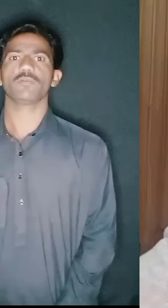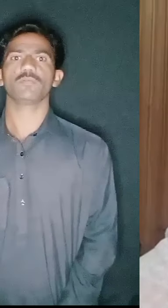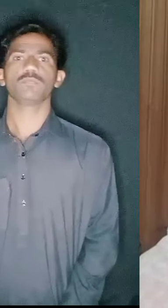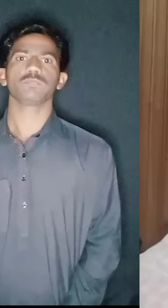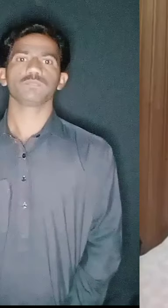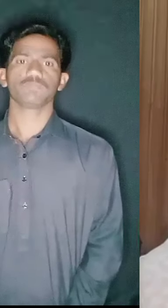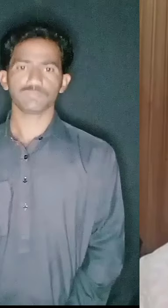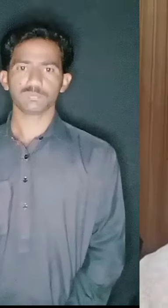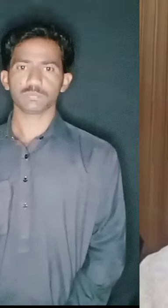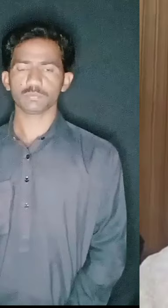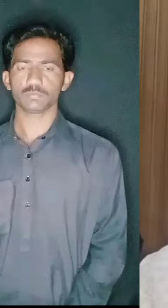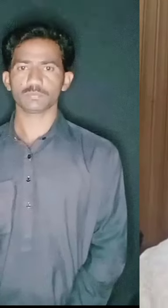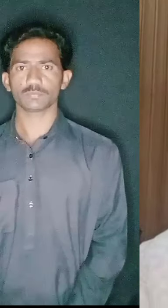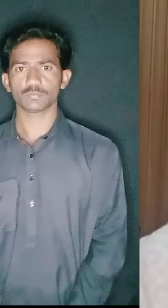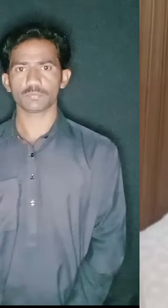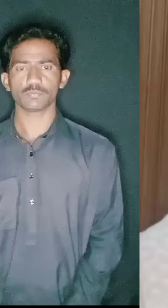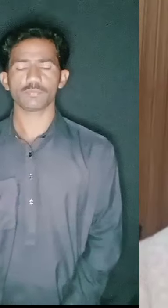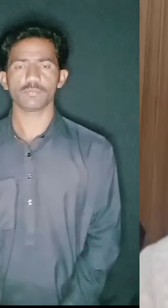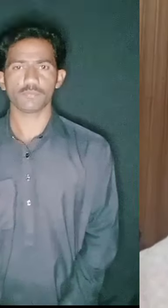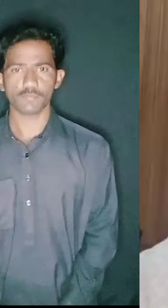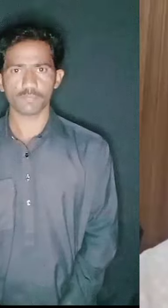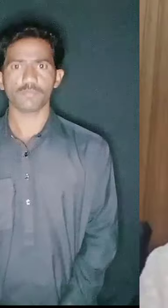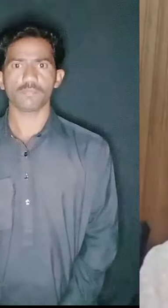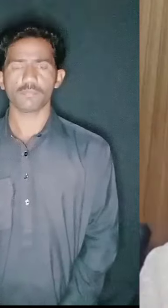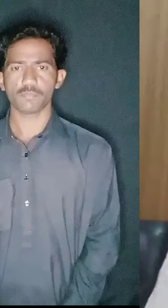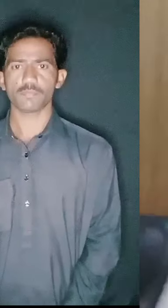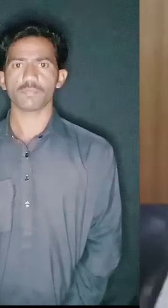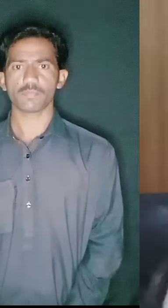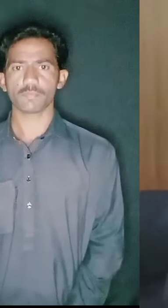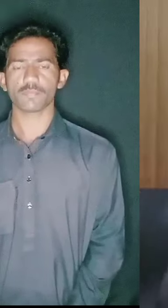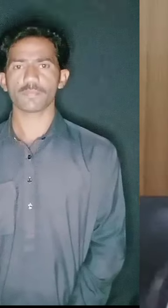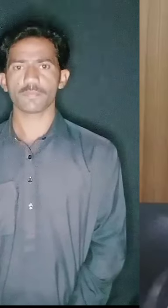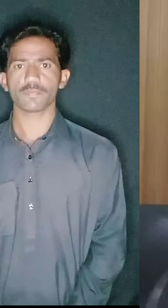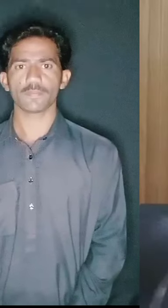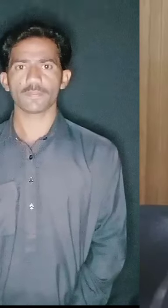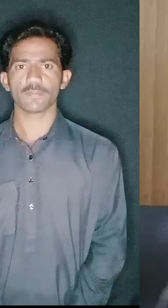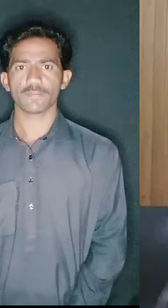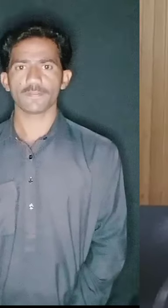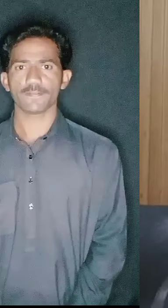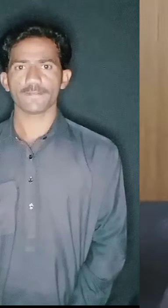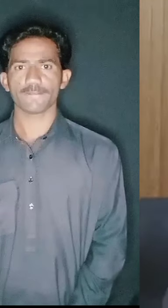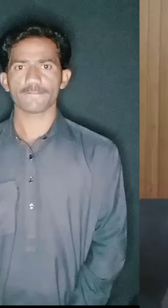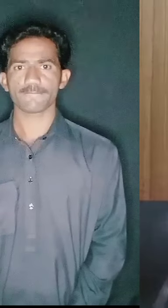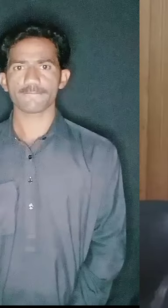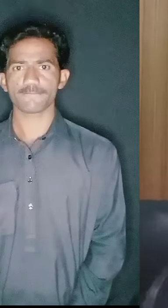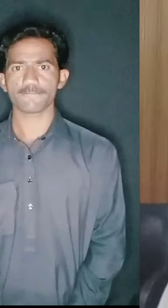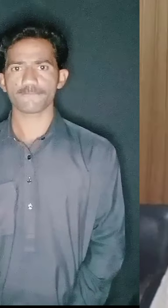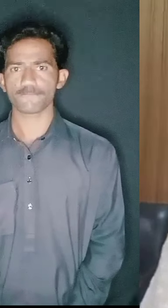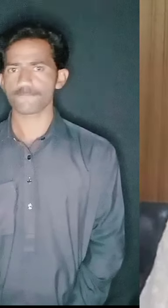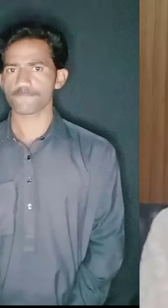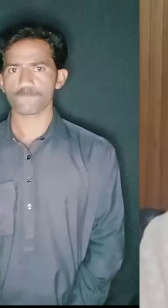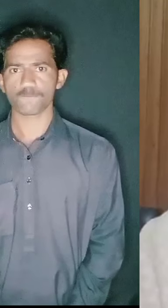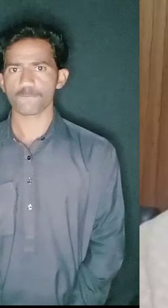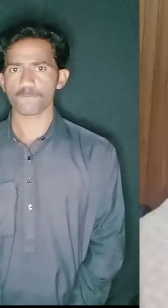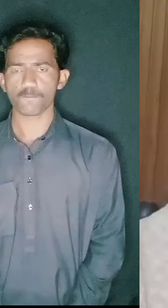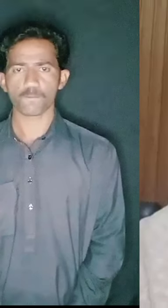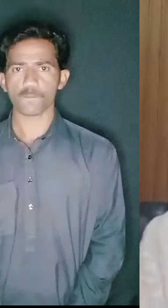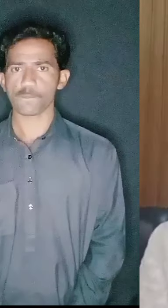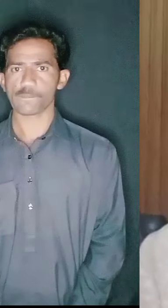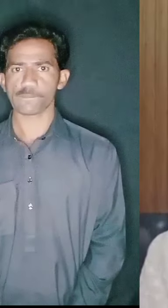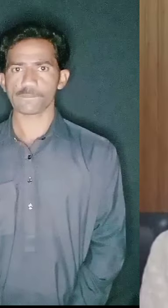की क्या उम्र है आपकी? 6 साल। अब उस 6 साल के मासूम बच्चे की क्या उस बेचारे की गलती